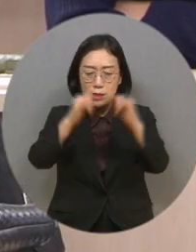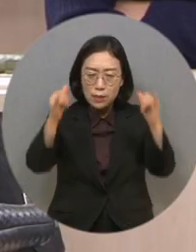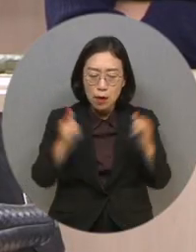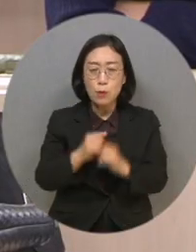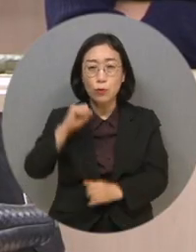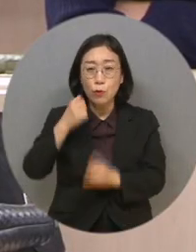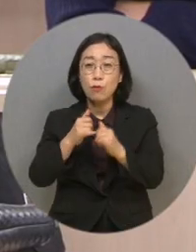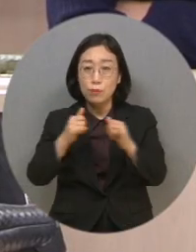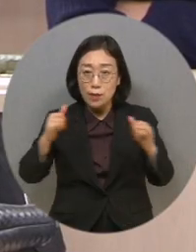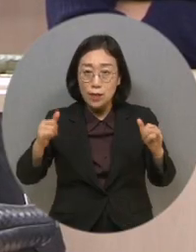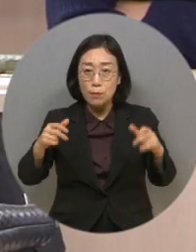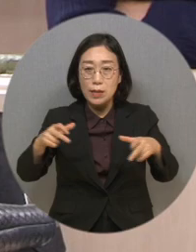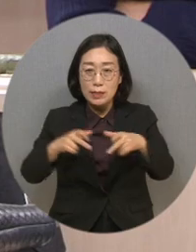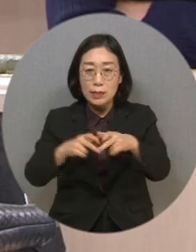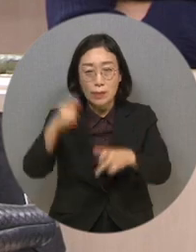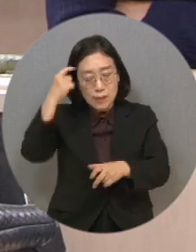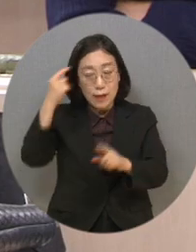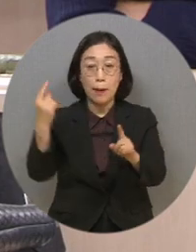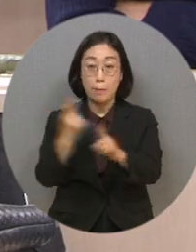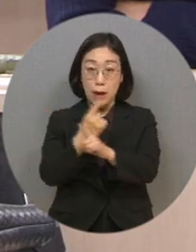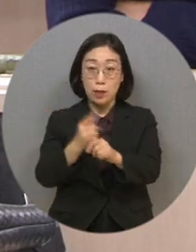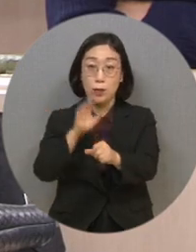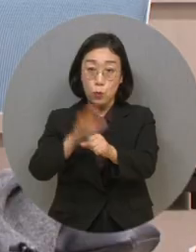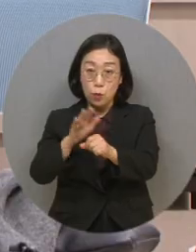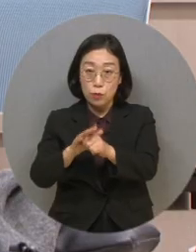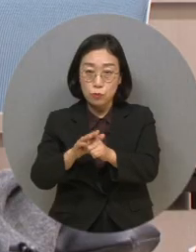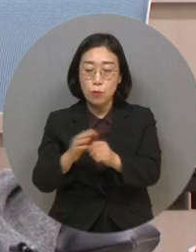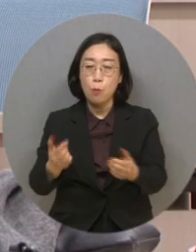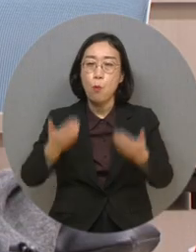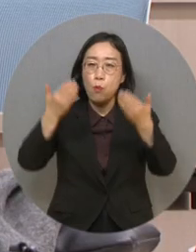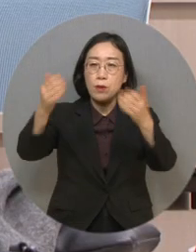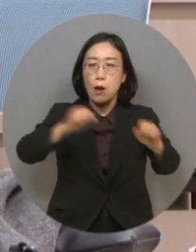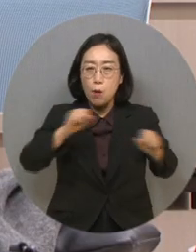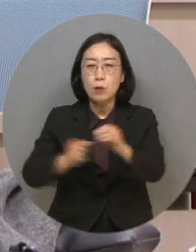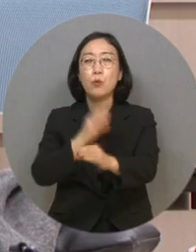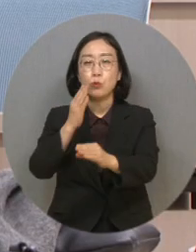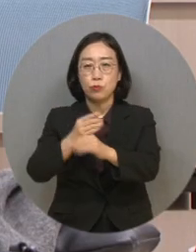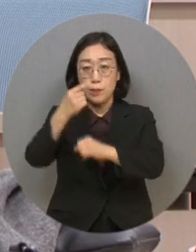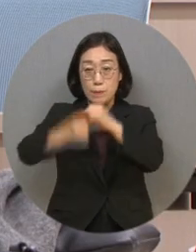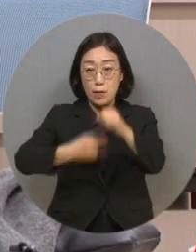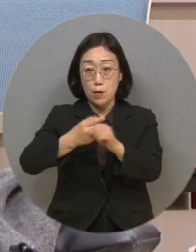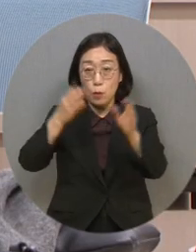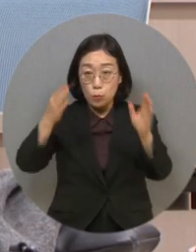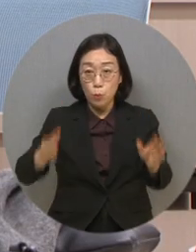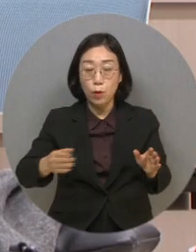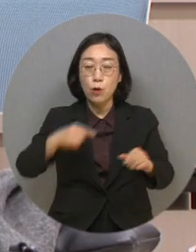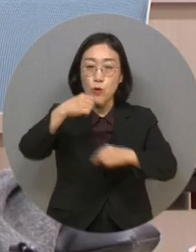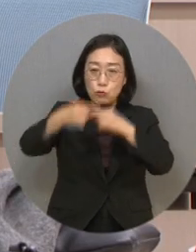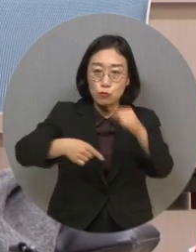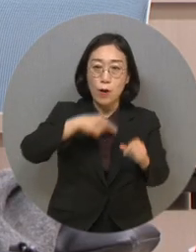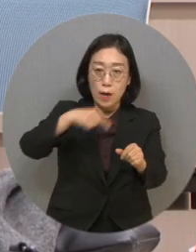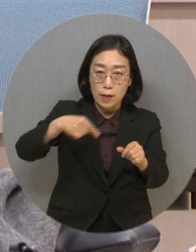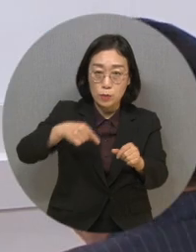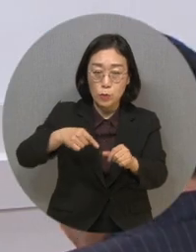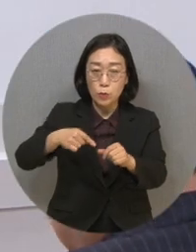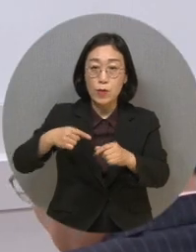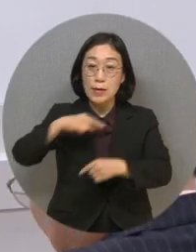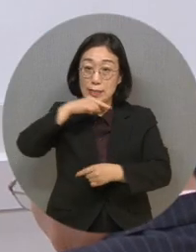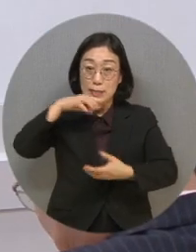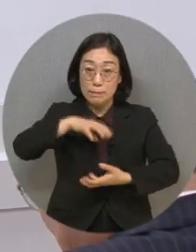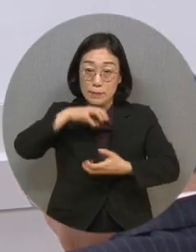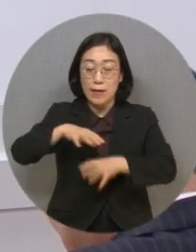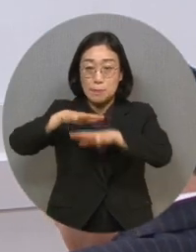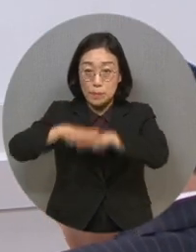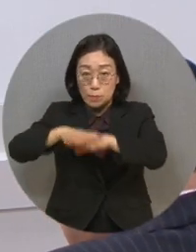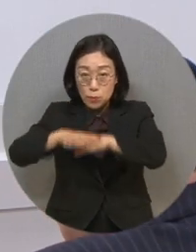장애인의 인식 개선 및 지역사회 봉사에 초점을 두고 한 해 동안 수화 특강, 심폐소생술, 시문학 강의